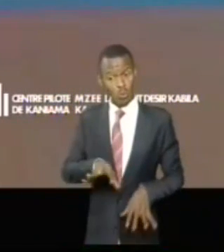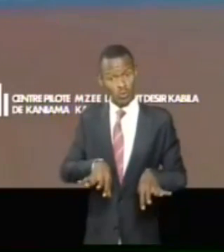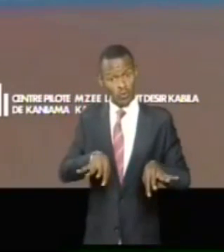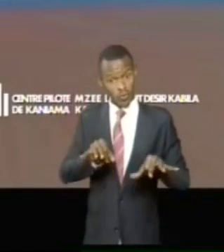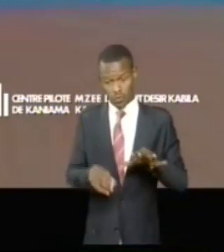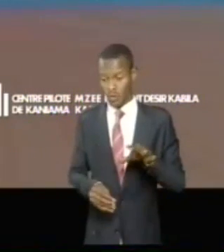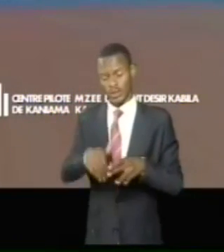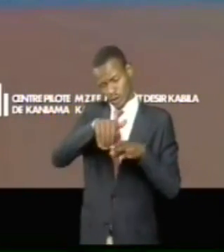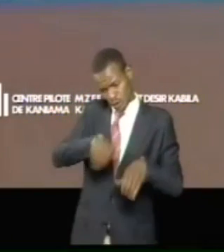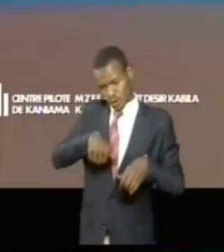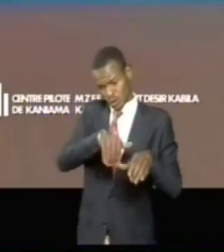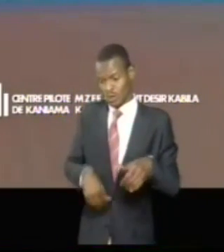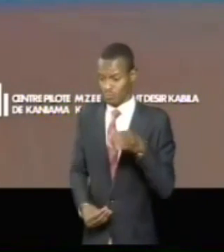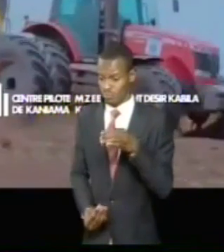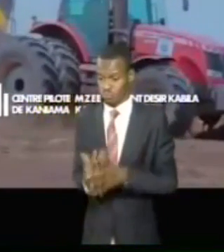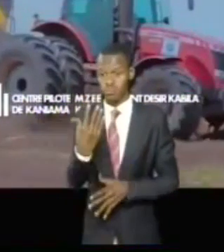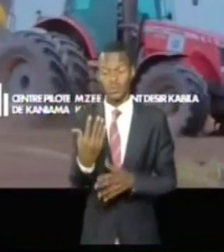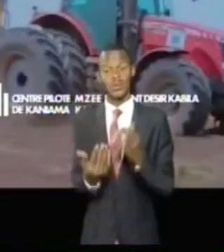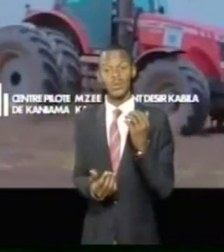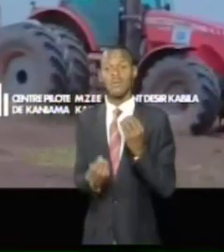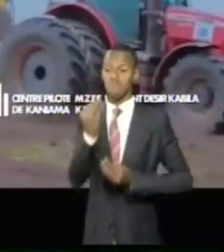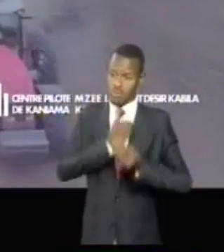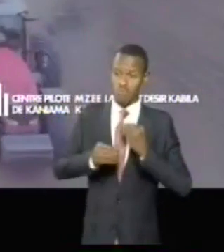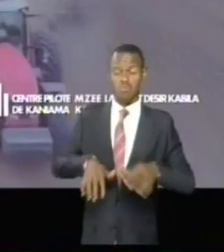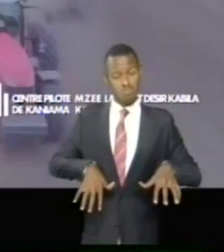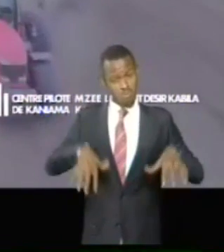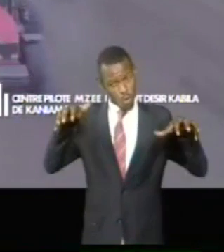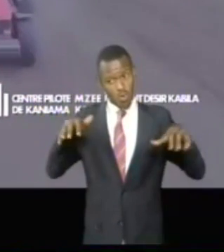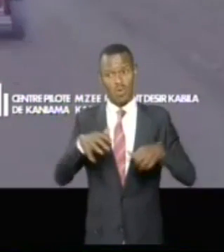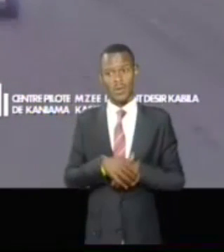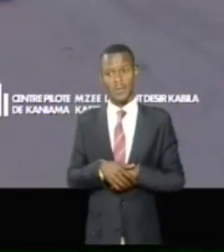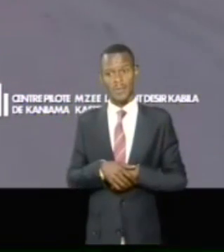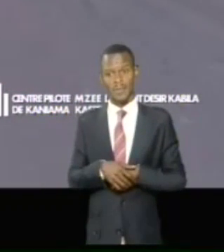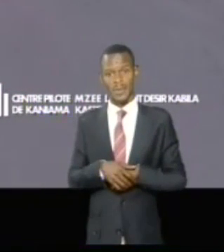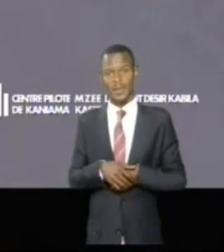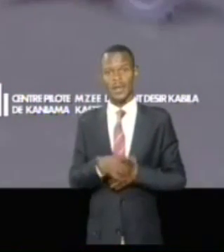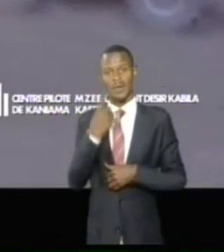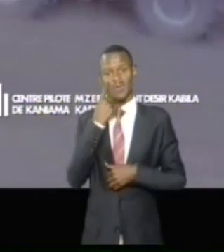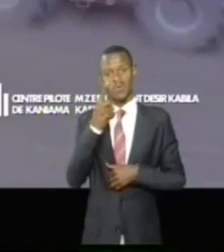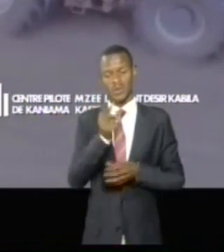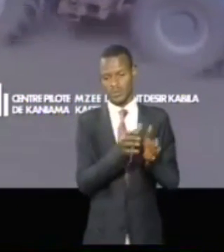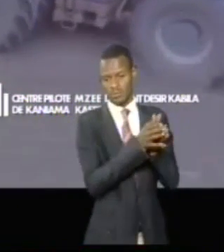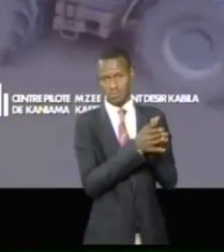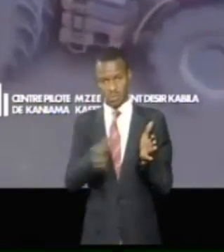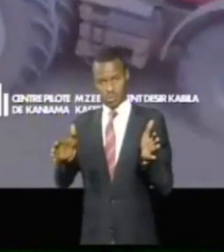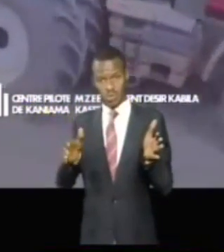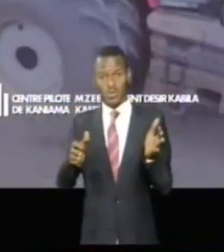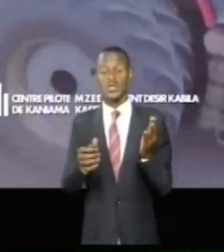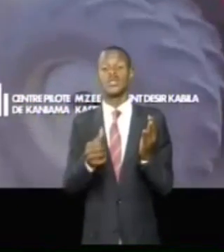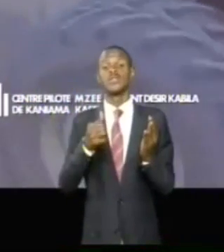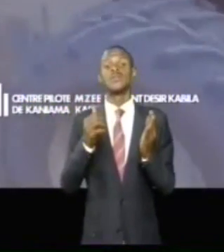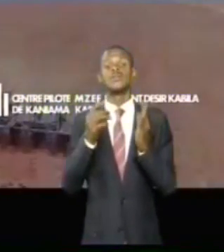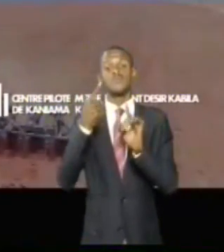d'activité avec ses tracteurs de dernière génération, soit d'octobre à décembre 2020, pour